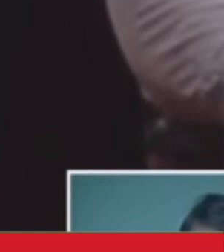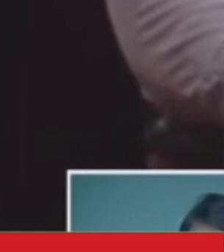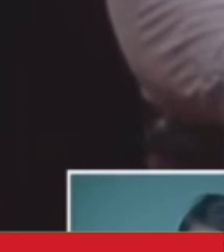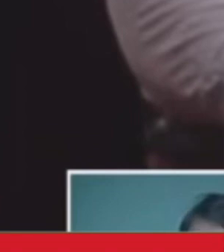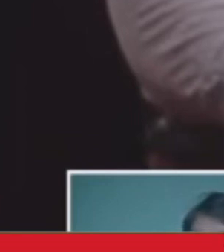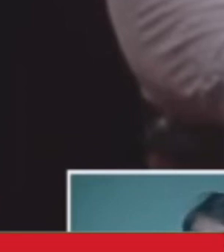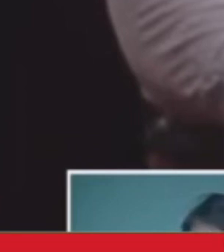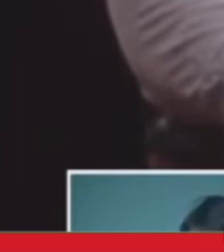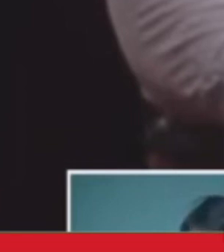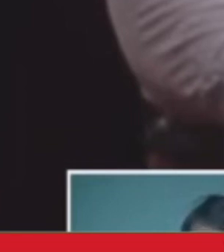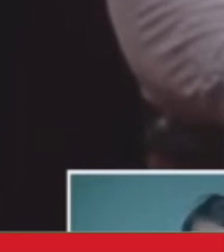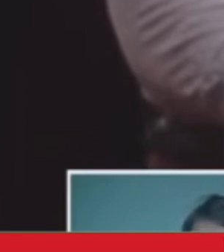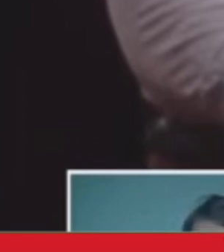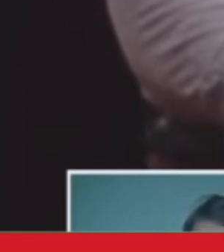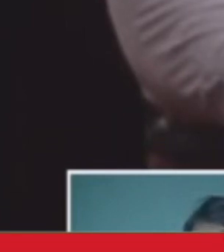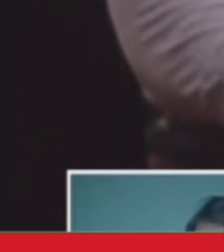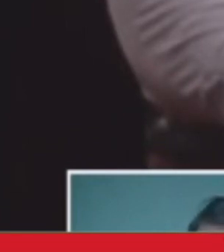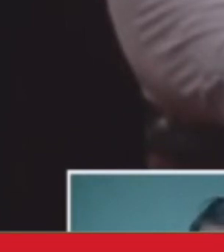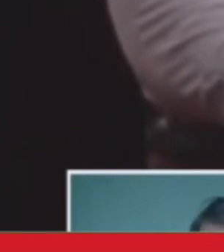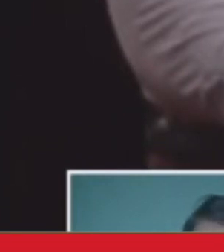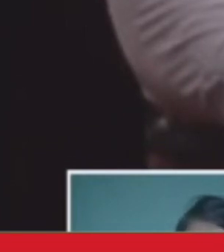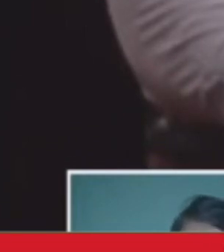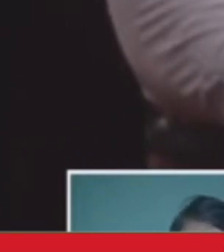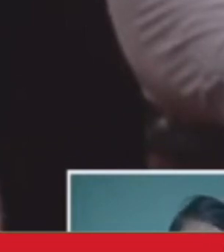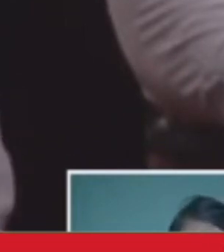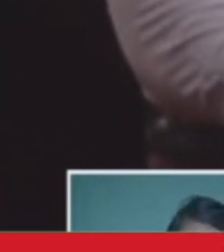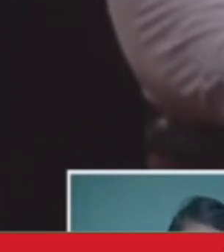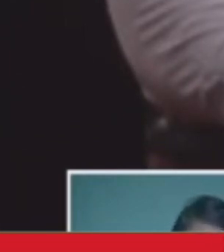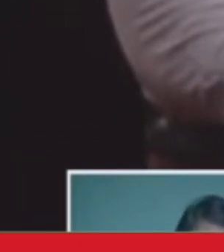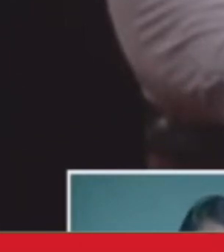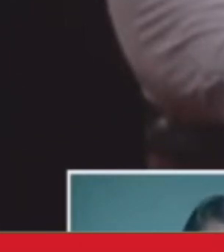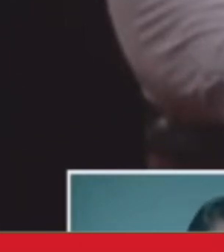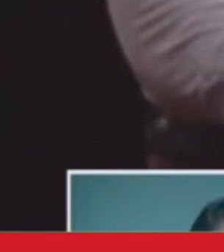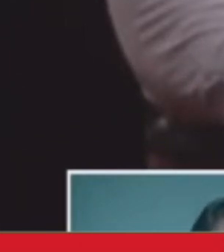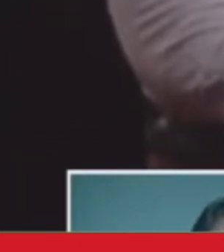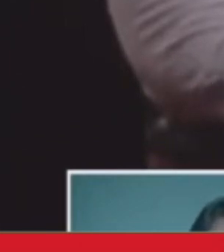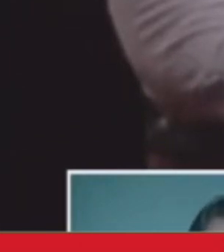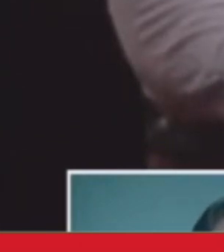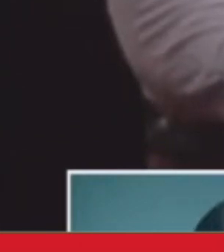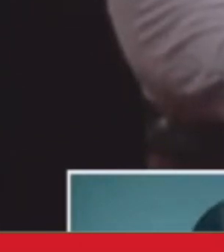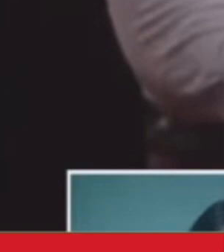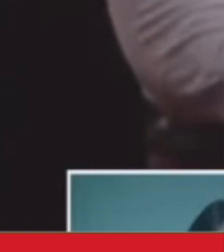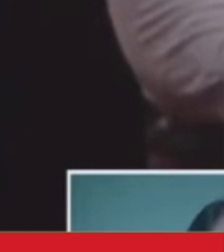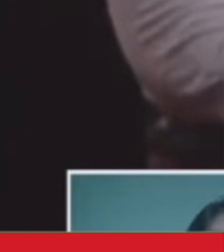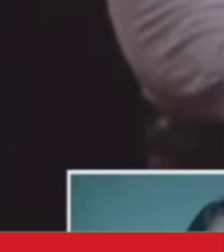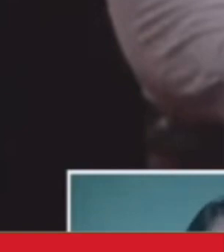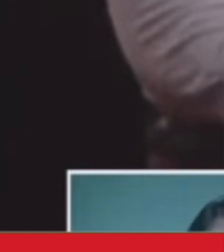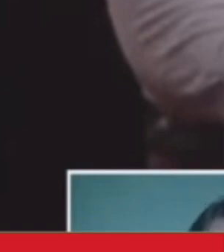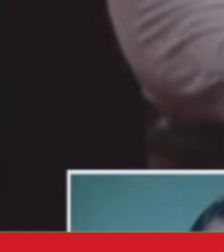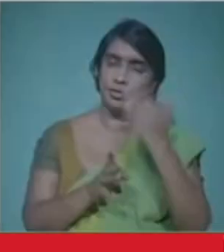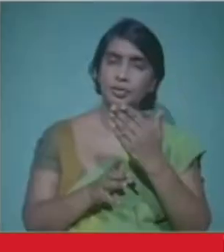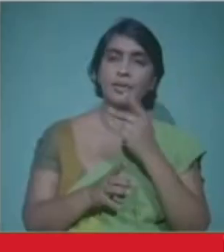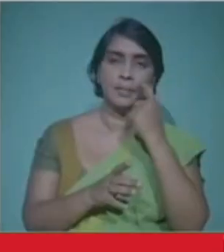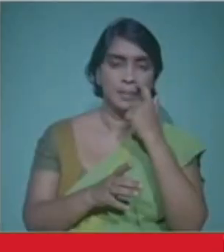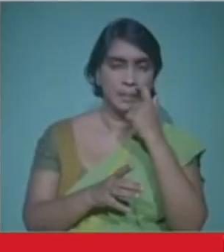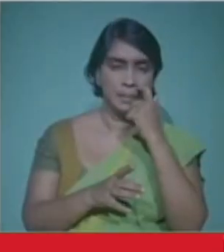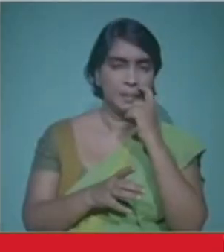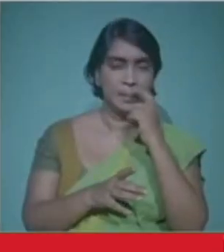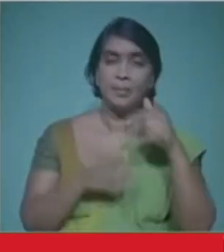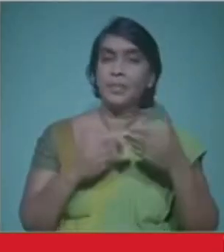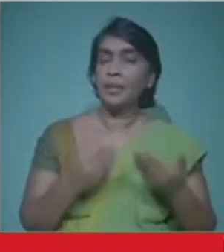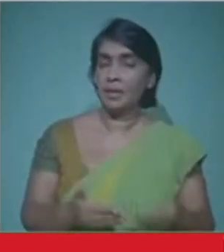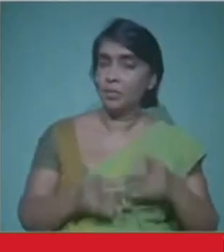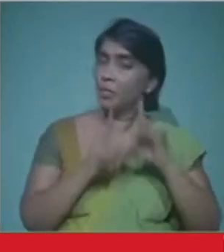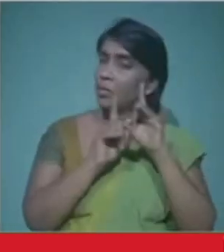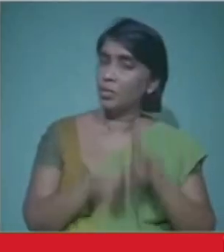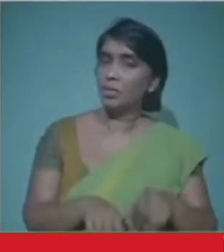අද ගේමින් කම්පැනි වලට බෙටින් කම්පැනි වලට බදු දීලා තිනවා කියන එක බොහොම පැහැදිලිවම කියන්න කැමතියි. මොකද වර්තමානයේ